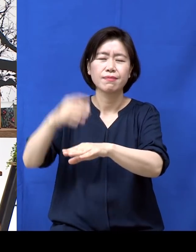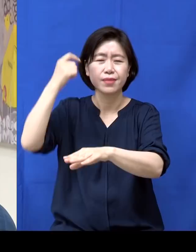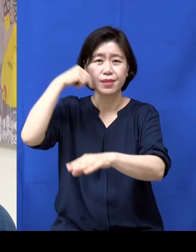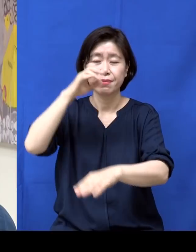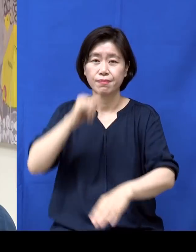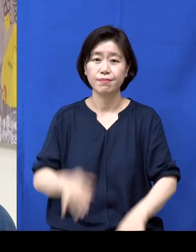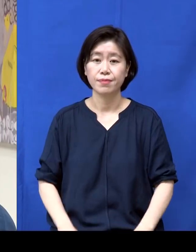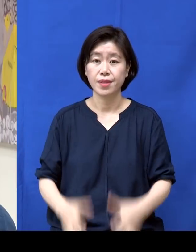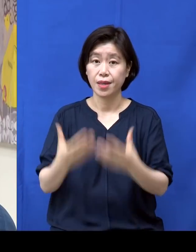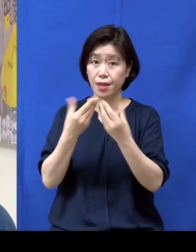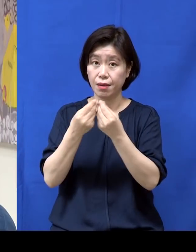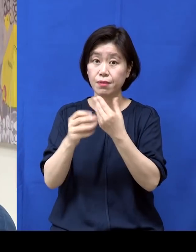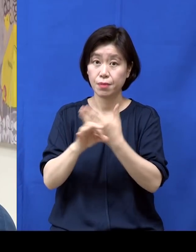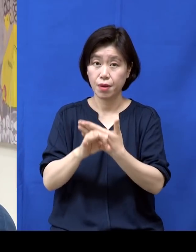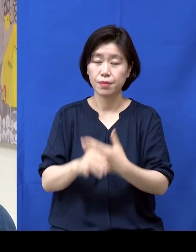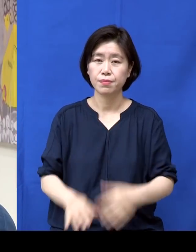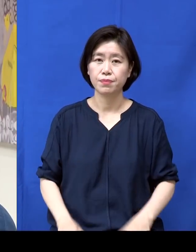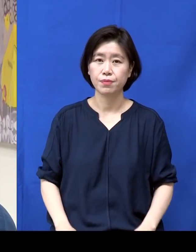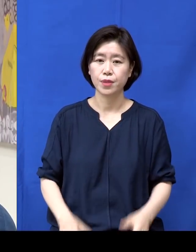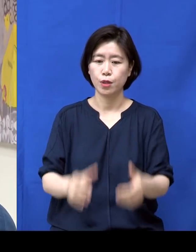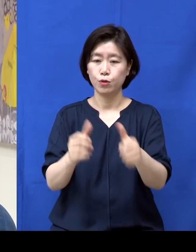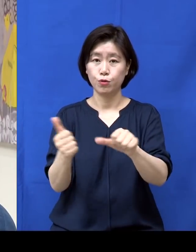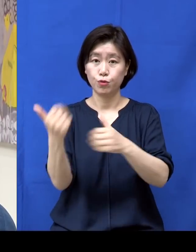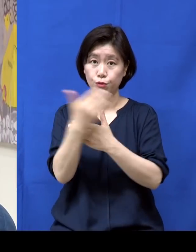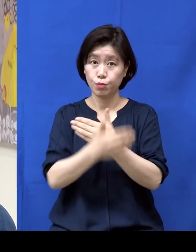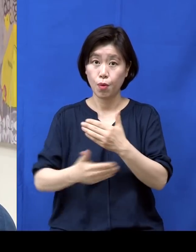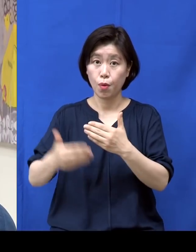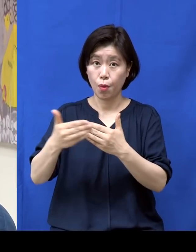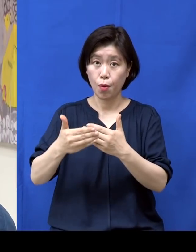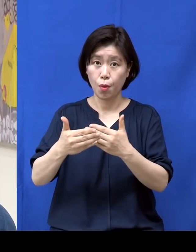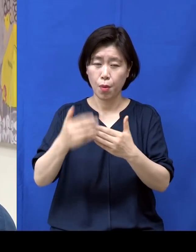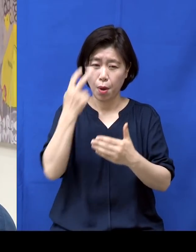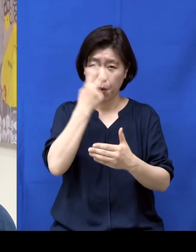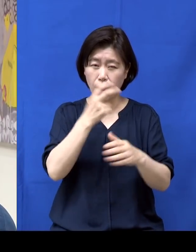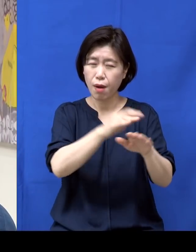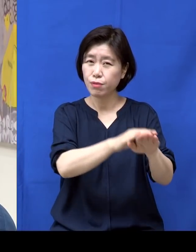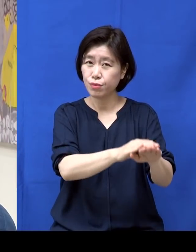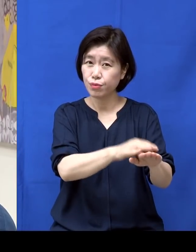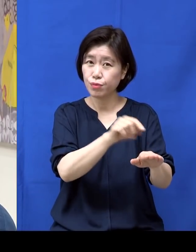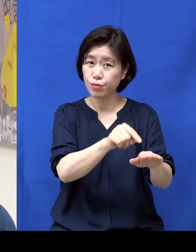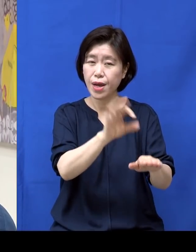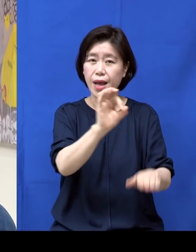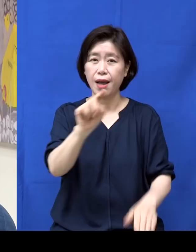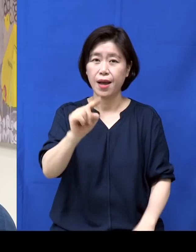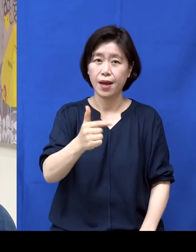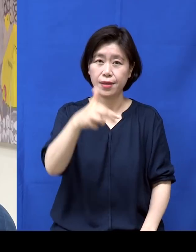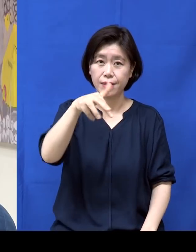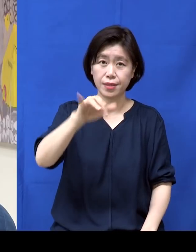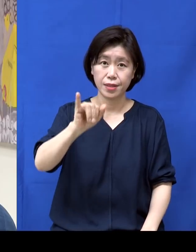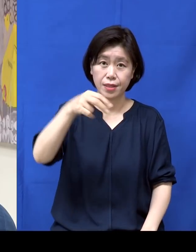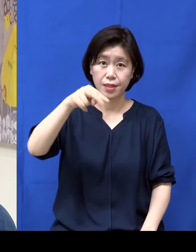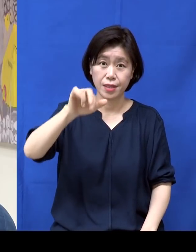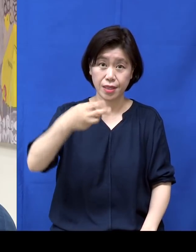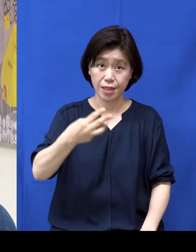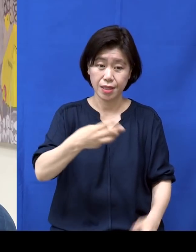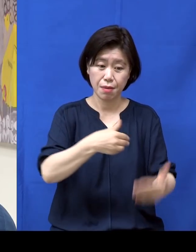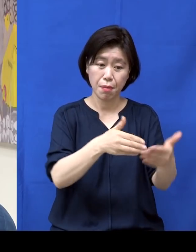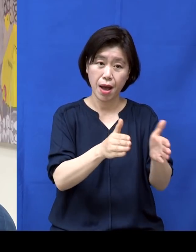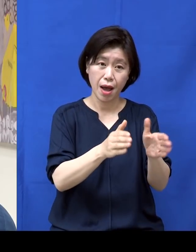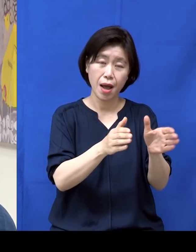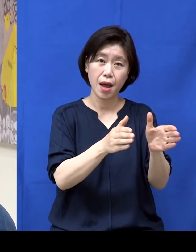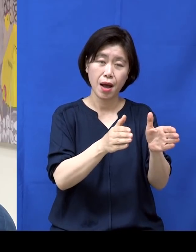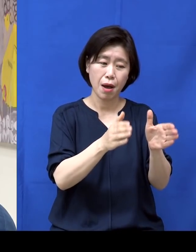고인을 모셔놓는 것이 이제 안치실인데 예. 안치 냉장고거든요. 네네. 많이들 그게 냉동고라고